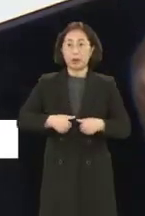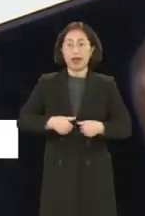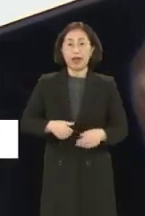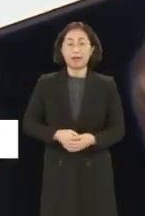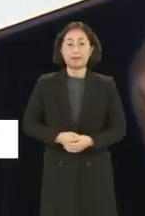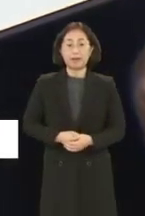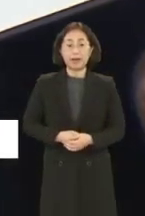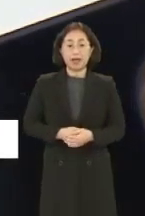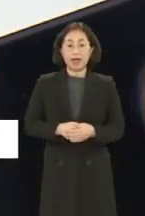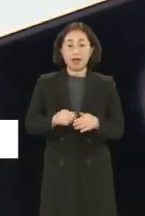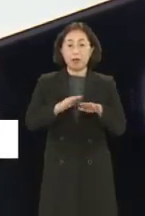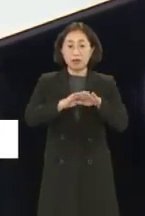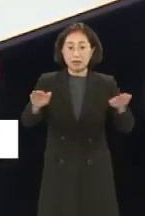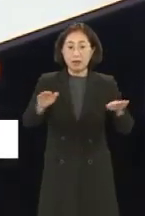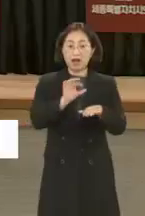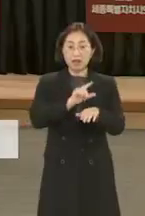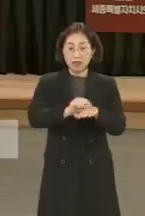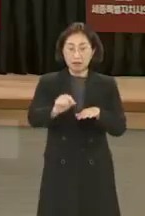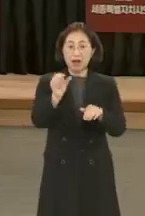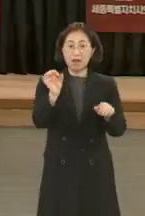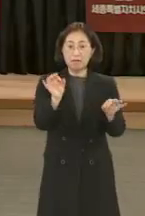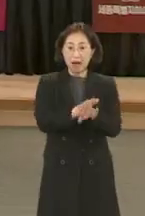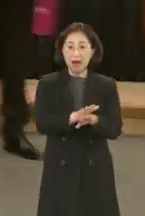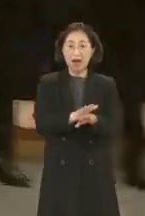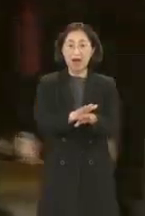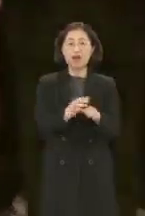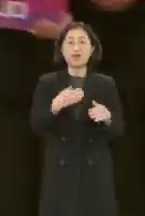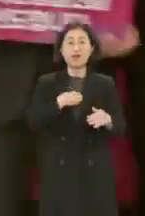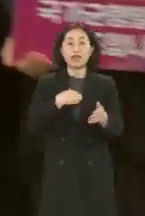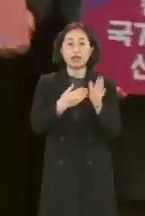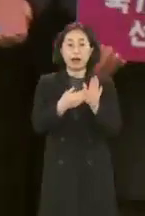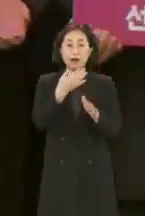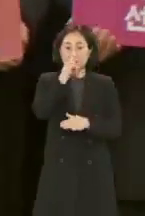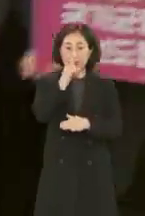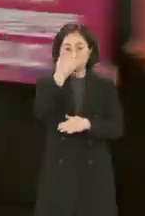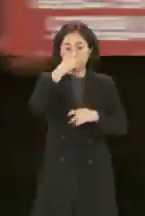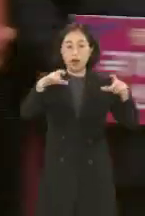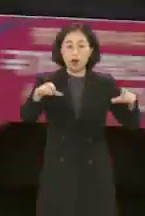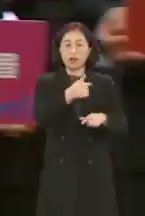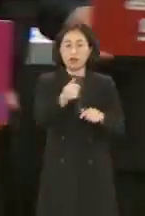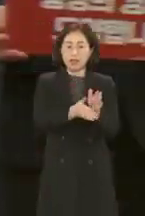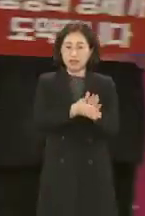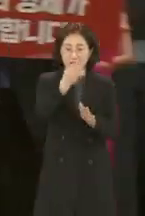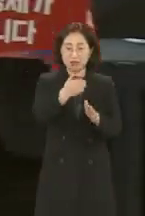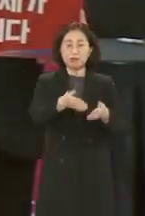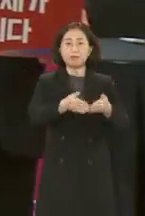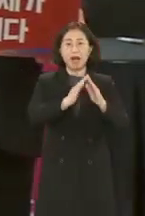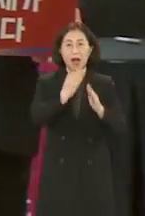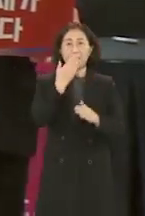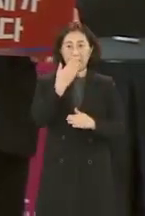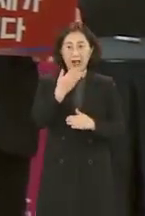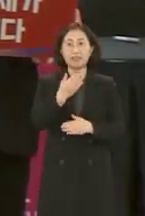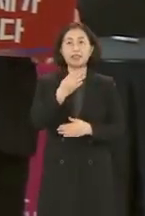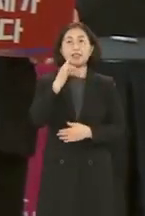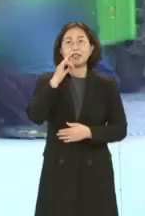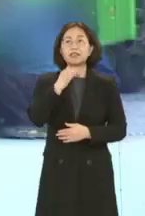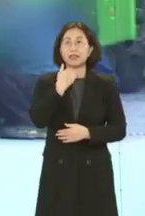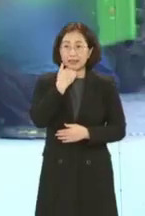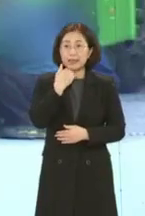지방소멸 위기를 막을 첫 번째 초광역 협력체로 자리매김할 수 있을지 주목됩니다. TJB 이수복입니다.